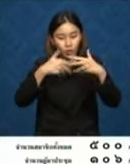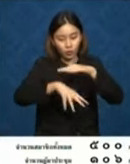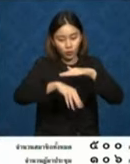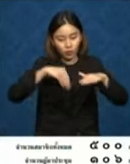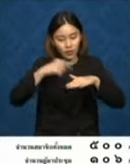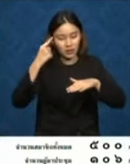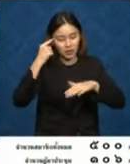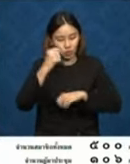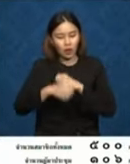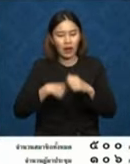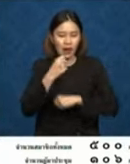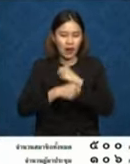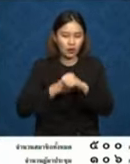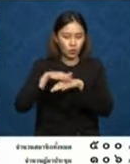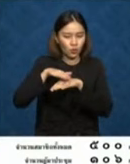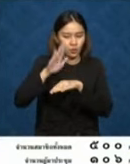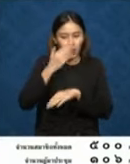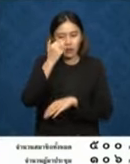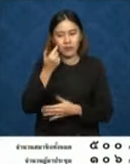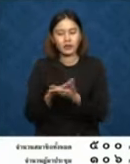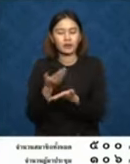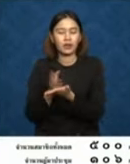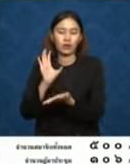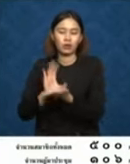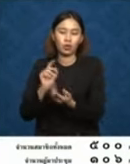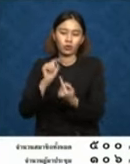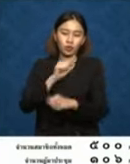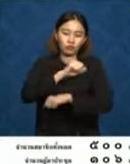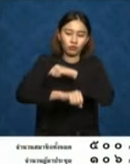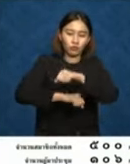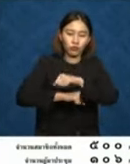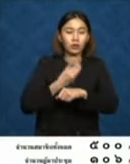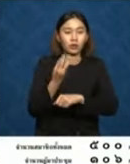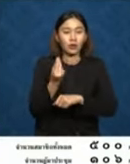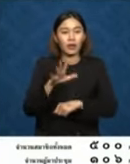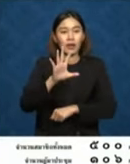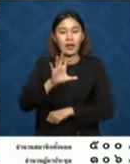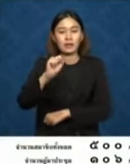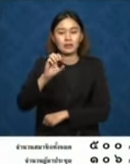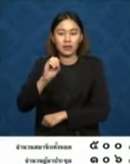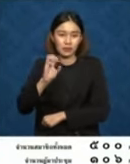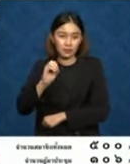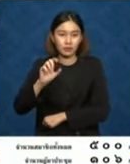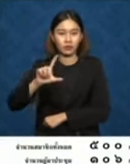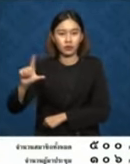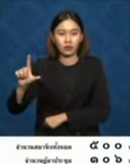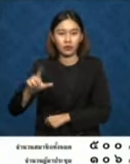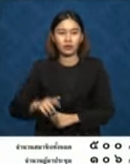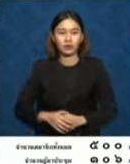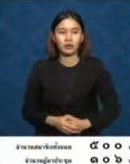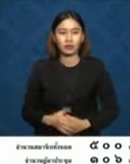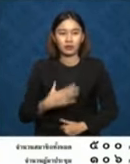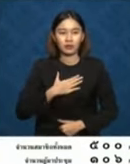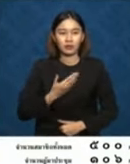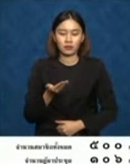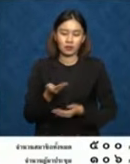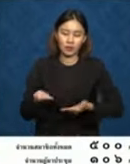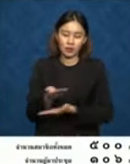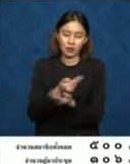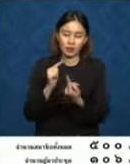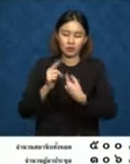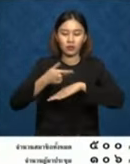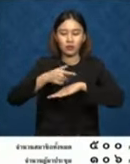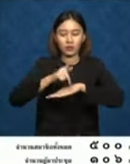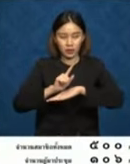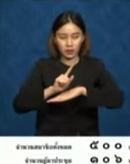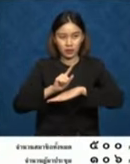งานได้มากกว่านี้เพราะใช้งบประมาณในการก่อสร้างไปถึง50ล้านบาทดิฉันจึงขอหารือผ่านท่านประ